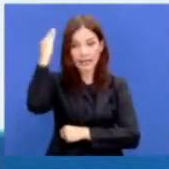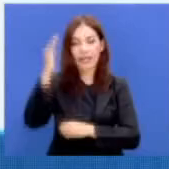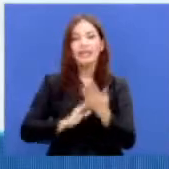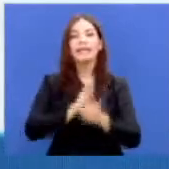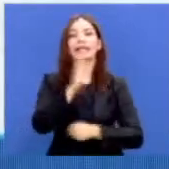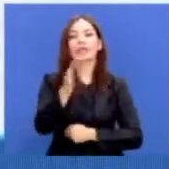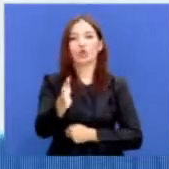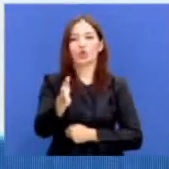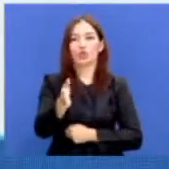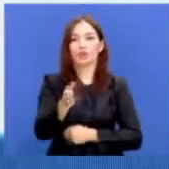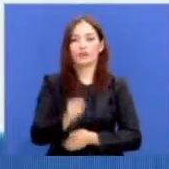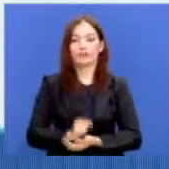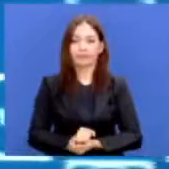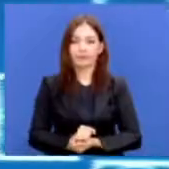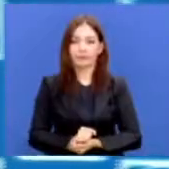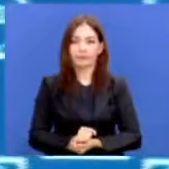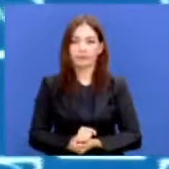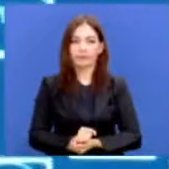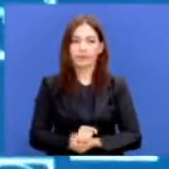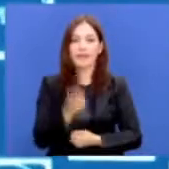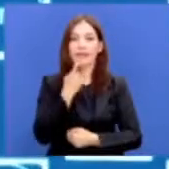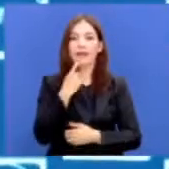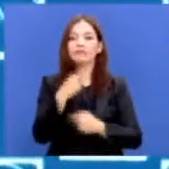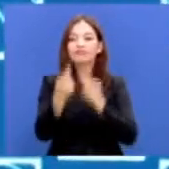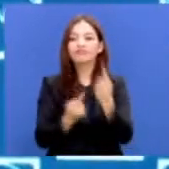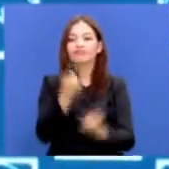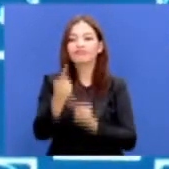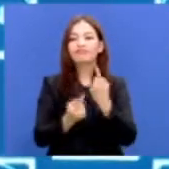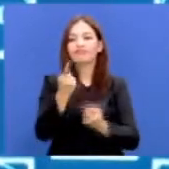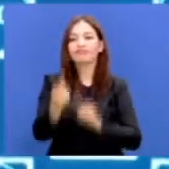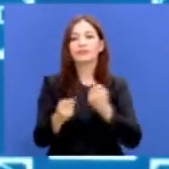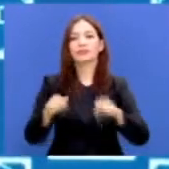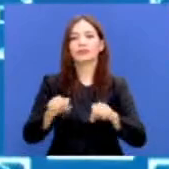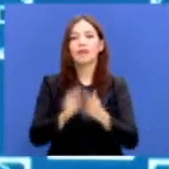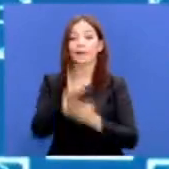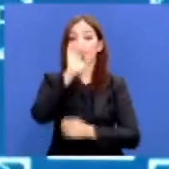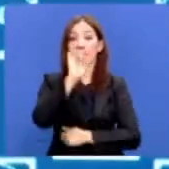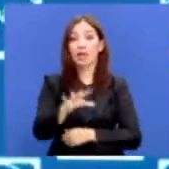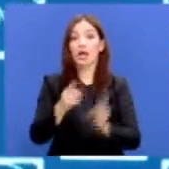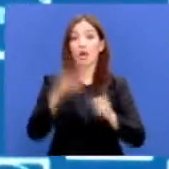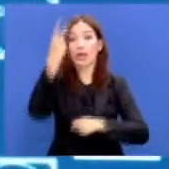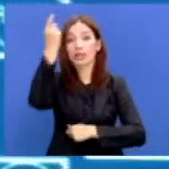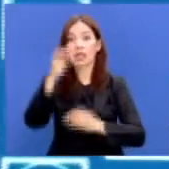Pah wabarakatuh Yuk kita Dorong ke sana